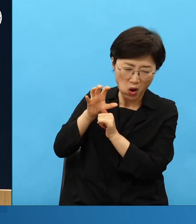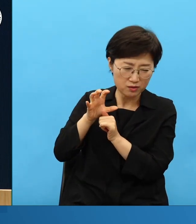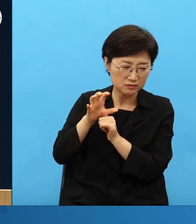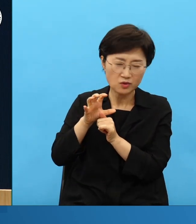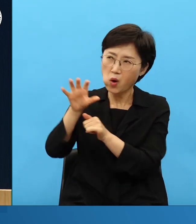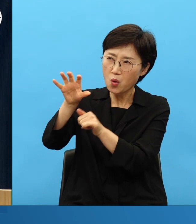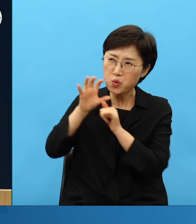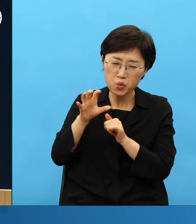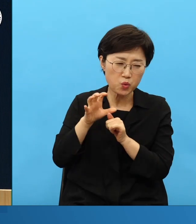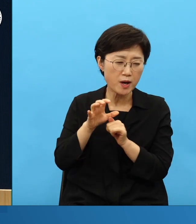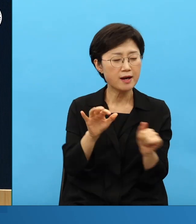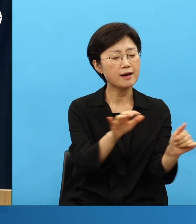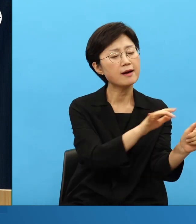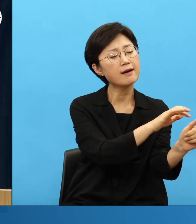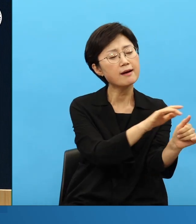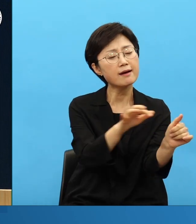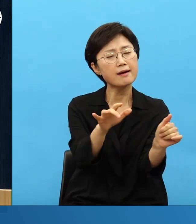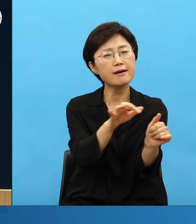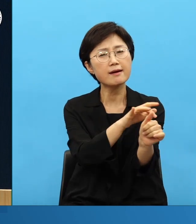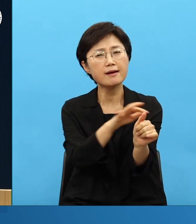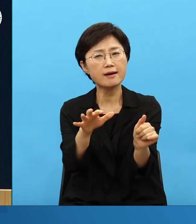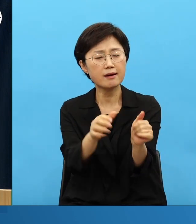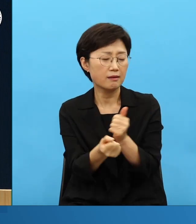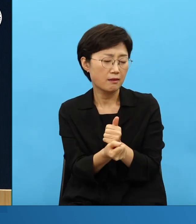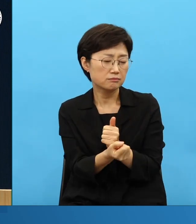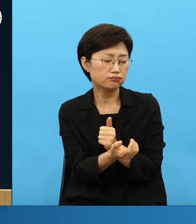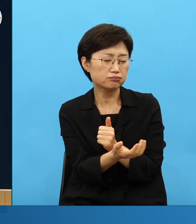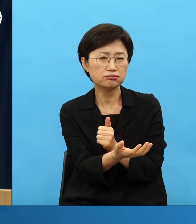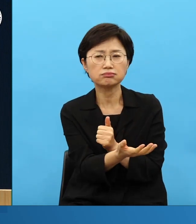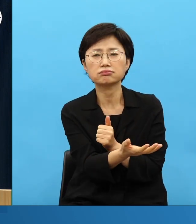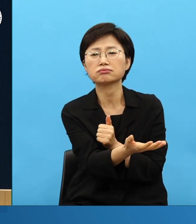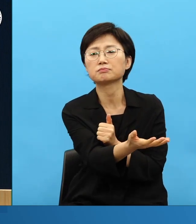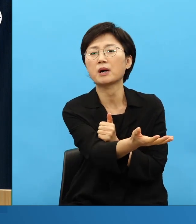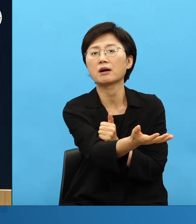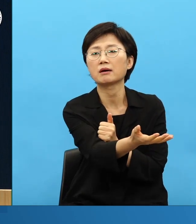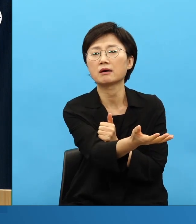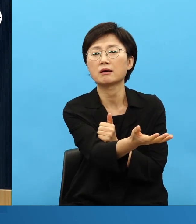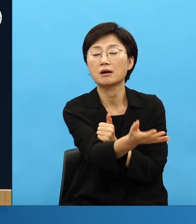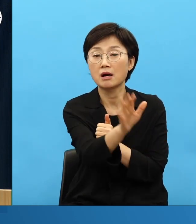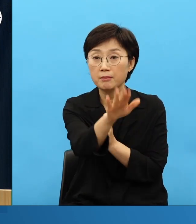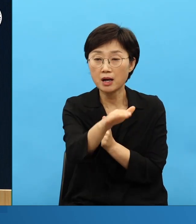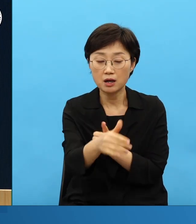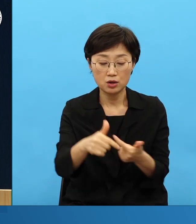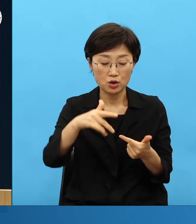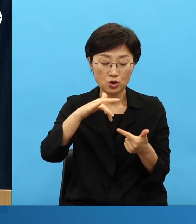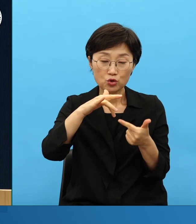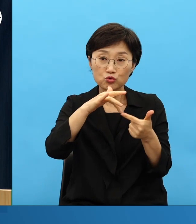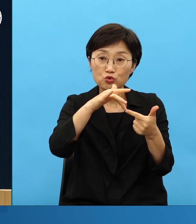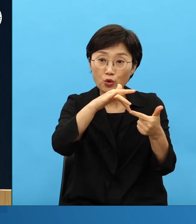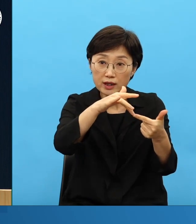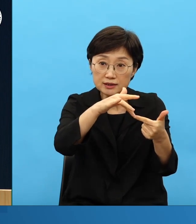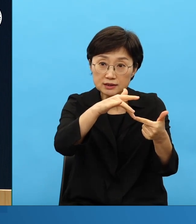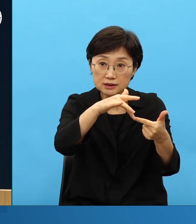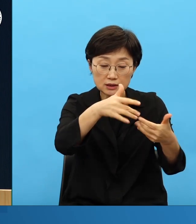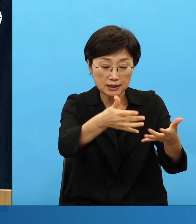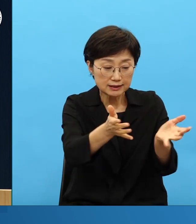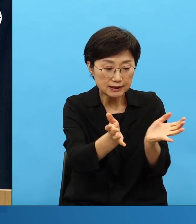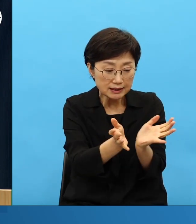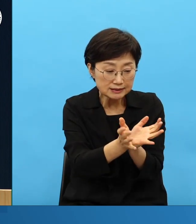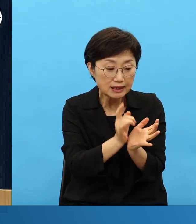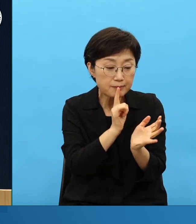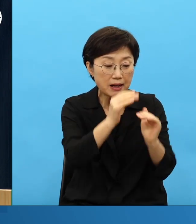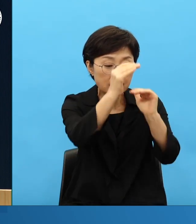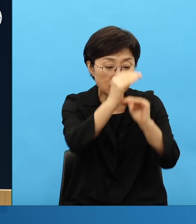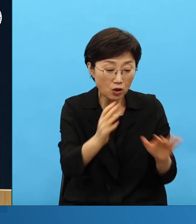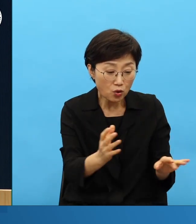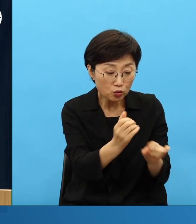기가 차죠. How amazing is that? 세계적 인물을 만들어낸 뉴 에이지 운동 거기서 하는 말입니다. 똑같은 얘기였습니다.